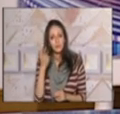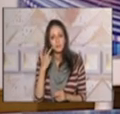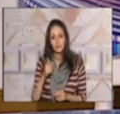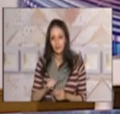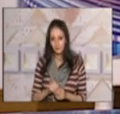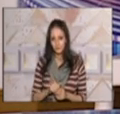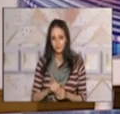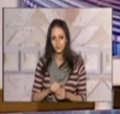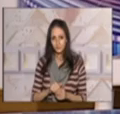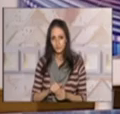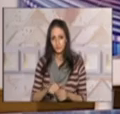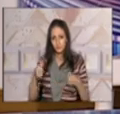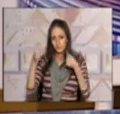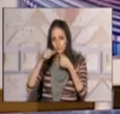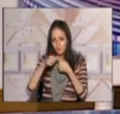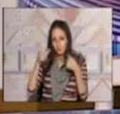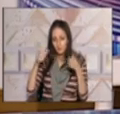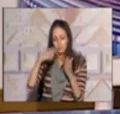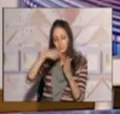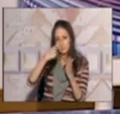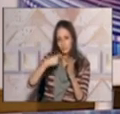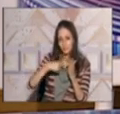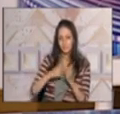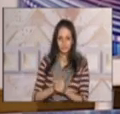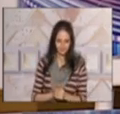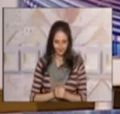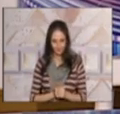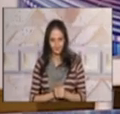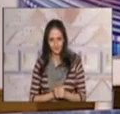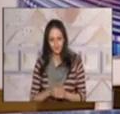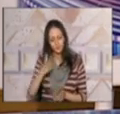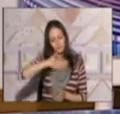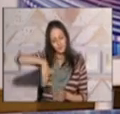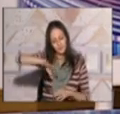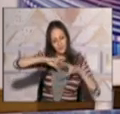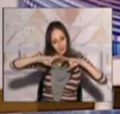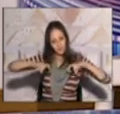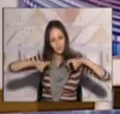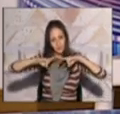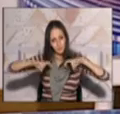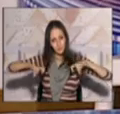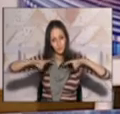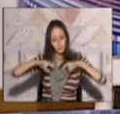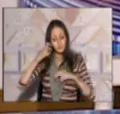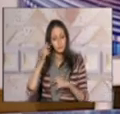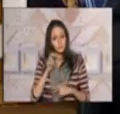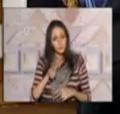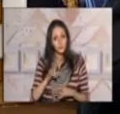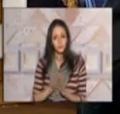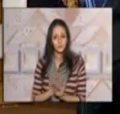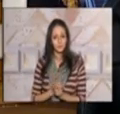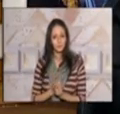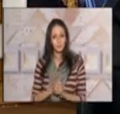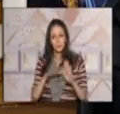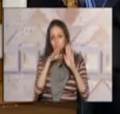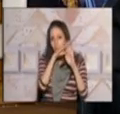على التوقيعات وحالات التزوير وما الى ذلك. فاحنا بندور وبنسلط الضوء على مثل هذه النماذج. بس من معايير